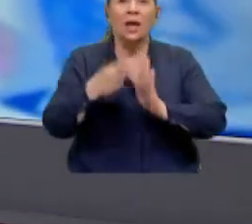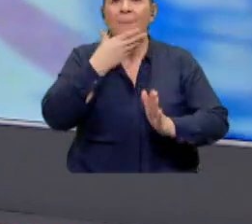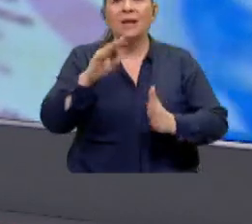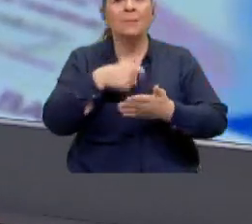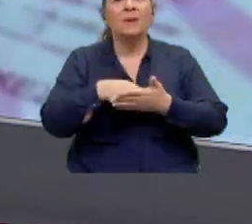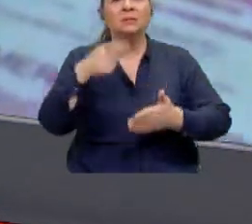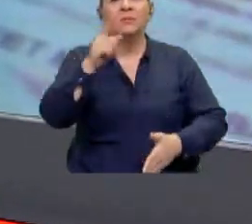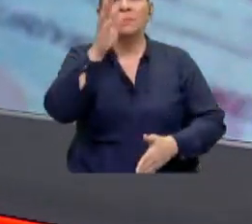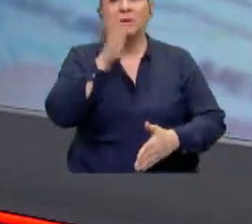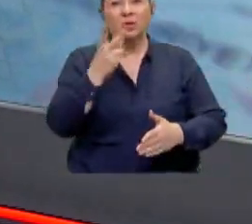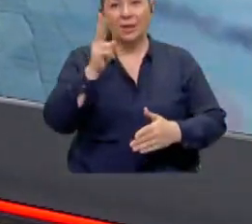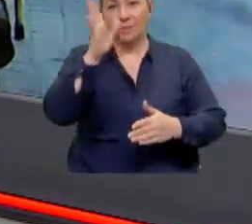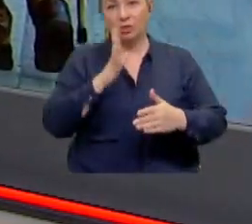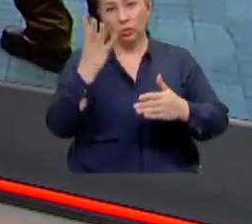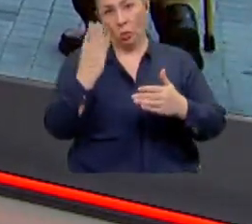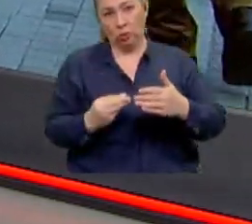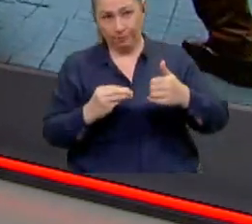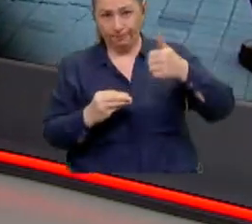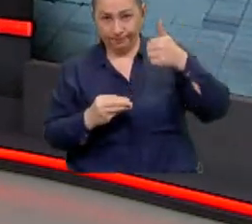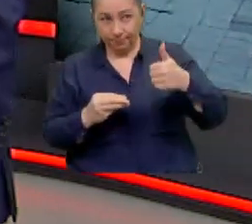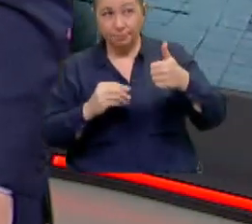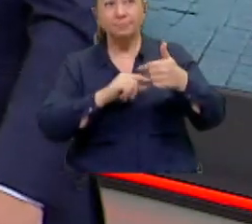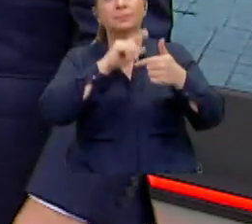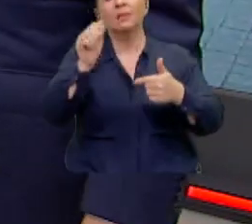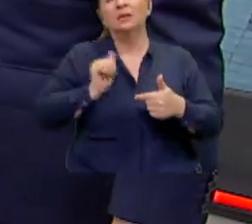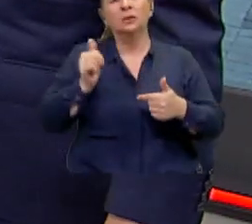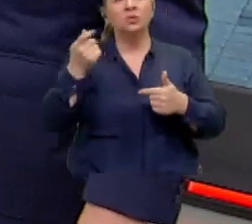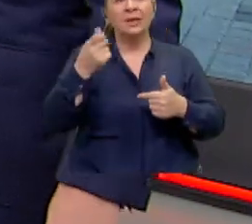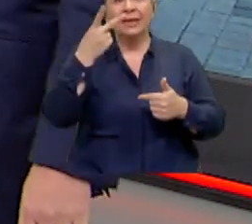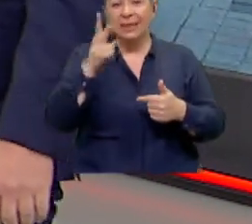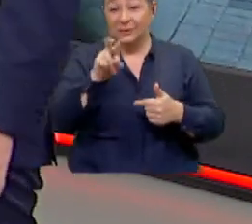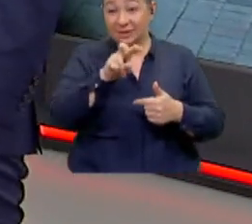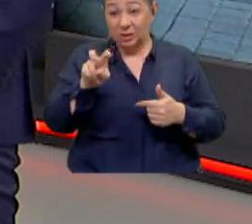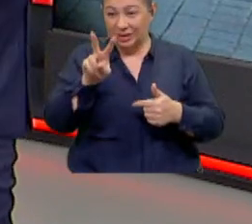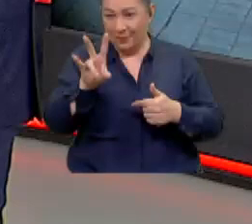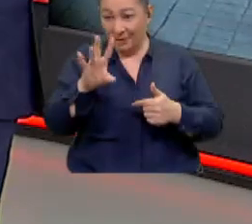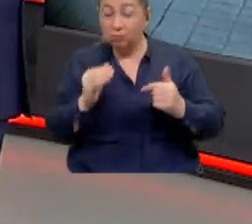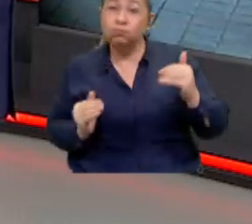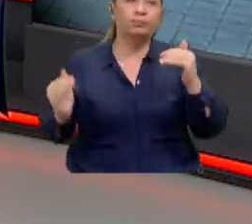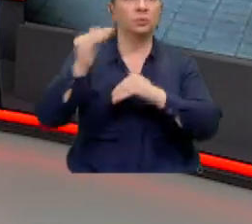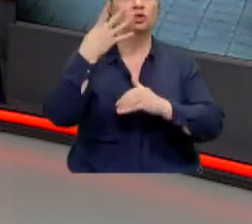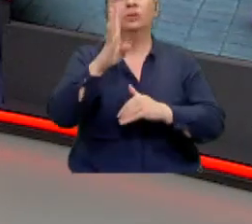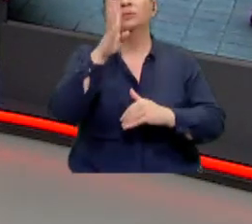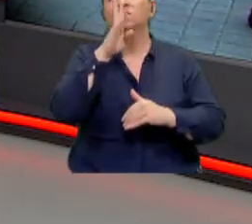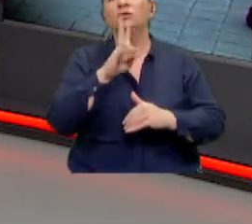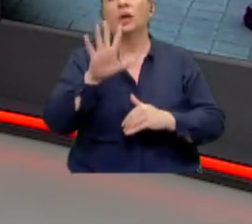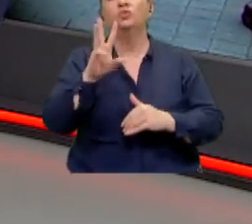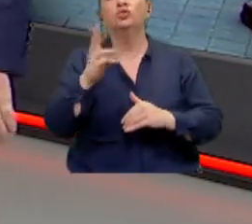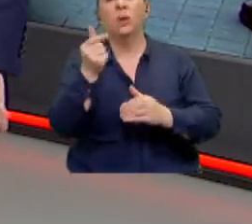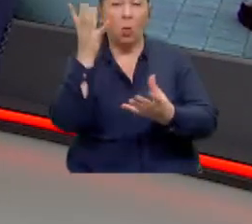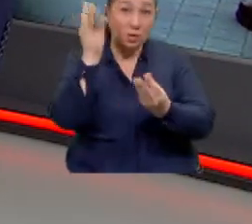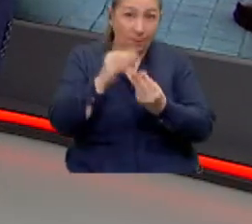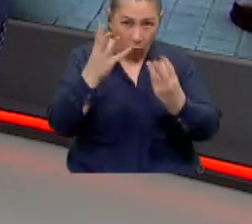maaşı 1500 liradan 2500 liraya çıktı. Asgari ücret 2825 liradan 4253 liraya çıktı